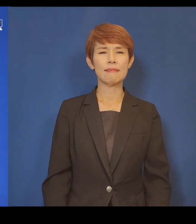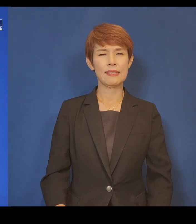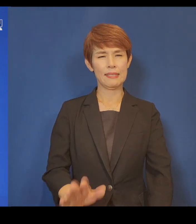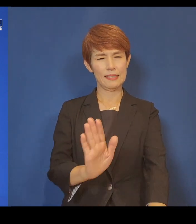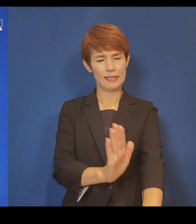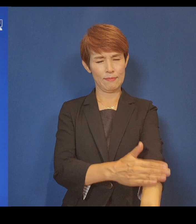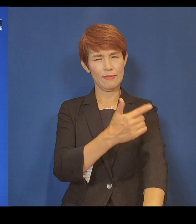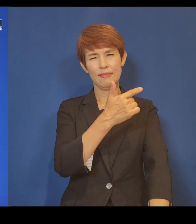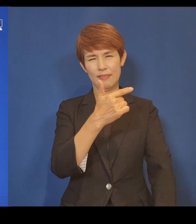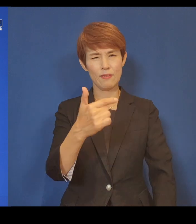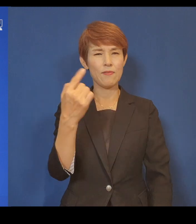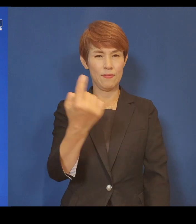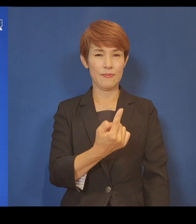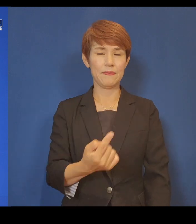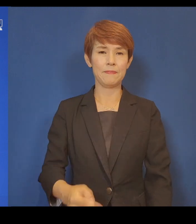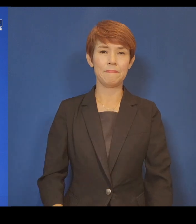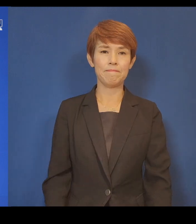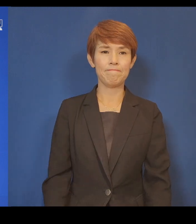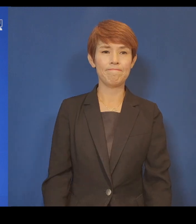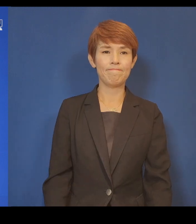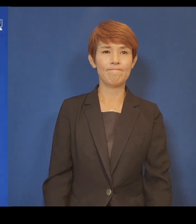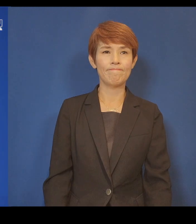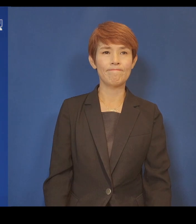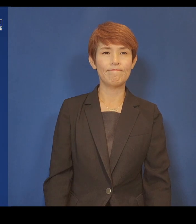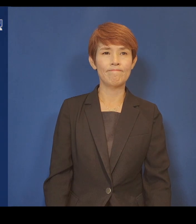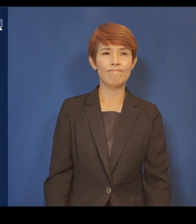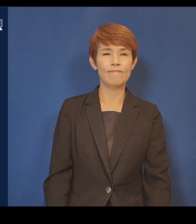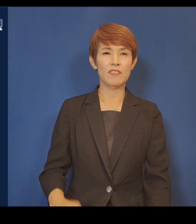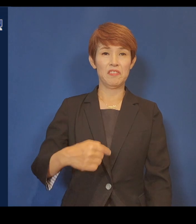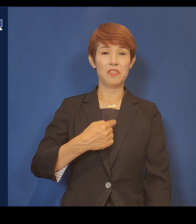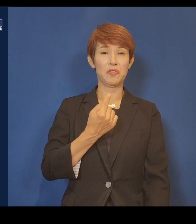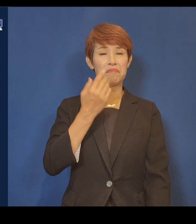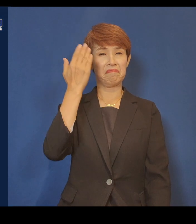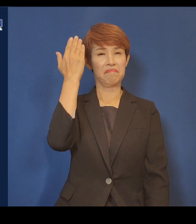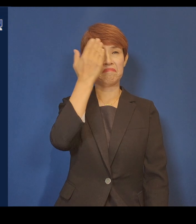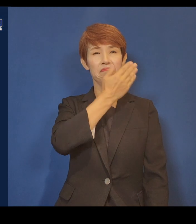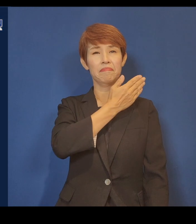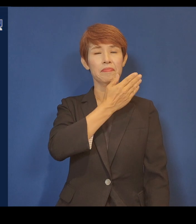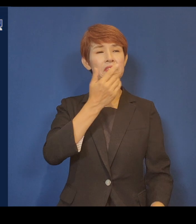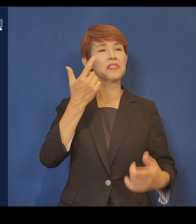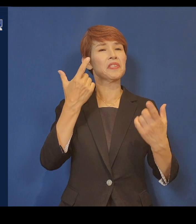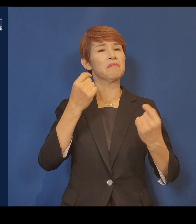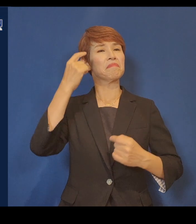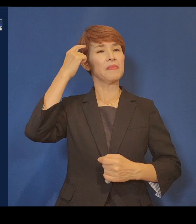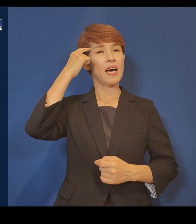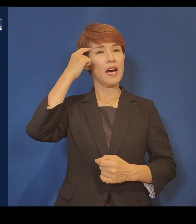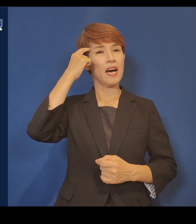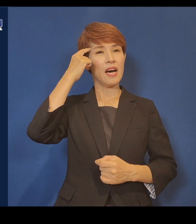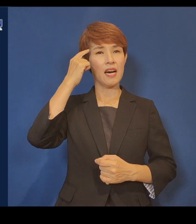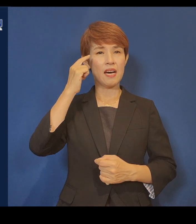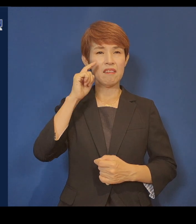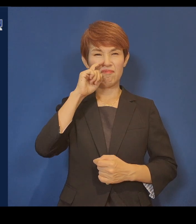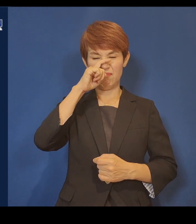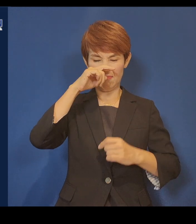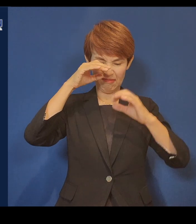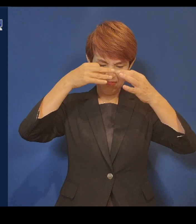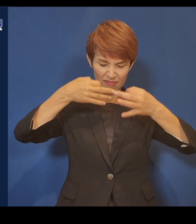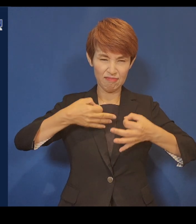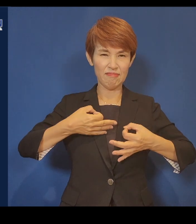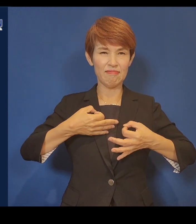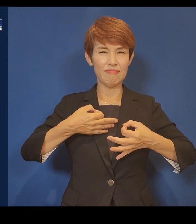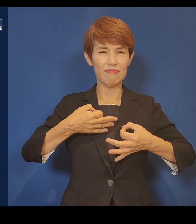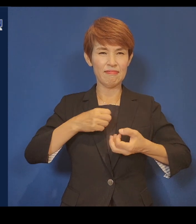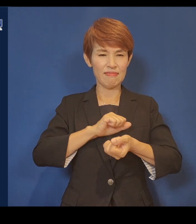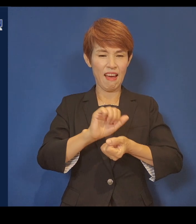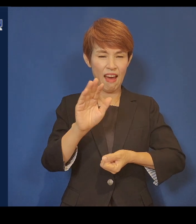치명적인 잘못을 행하게 되는데, 말씀 한번 볼까요? 스스로 깨끗한 자로 여기면서도 자기의 더러운 것을